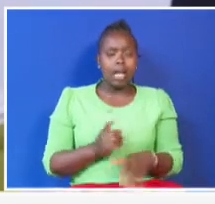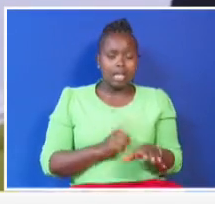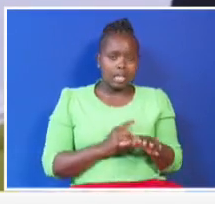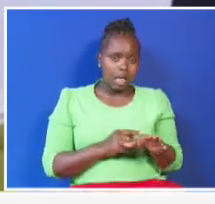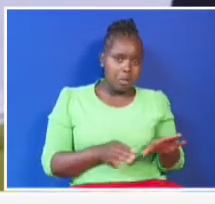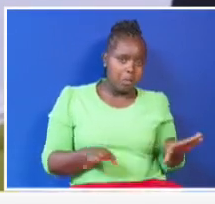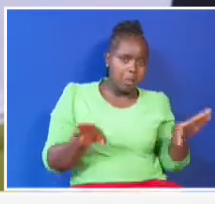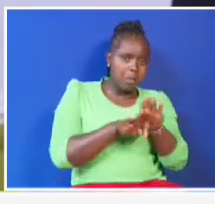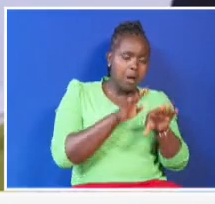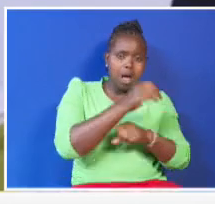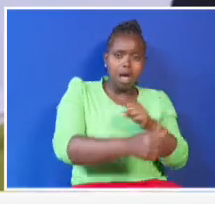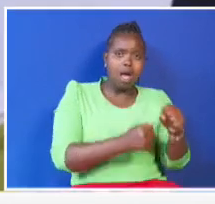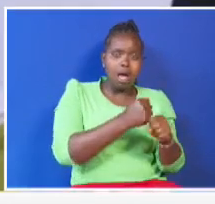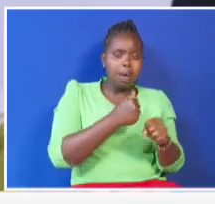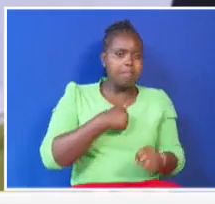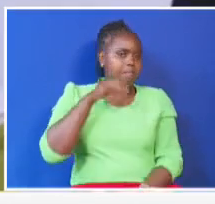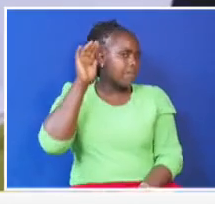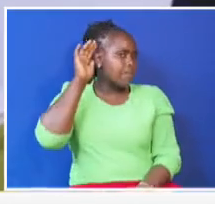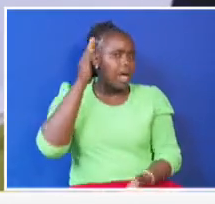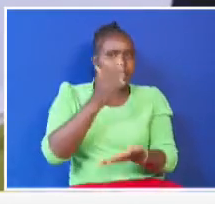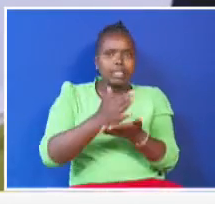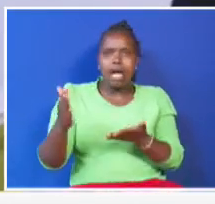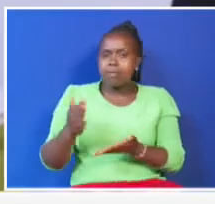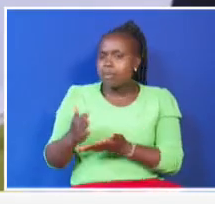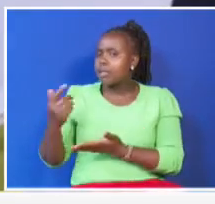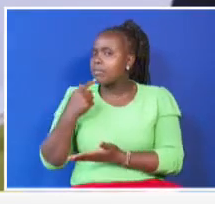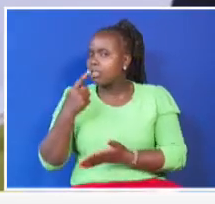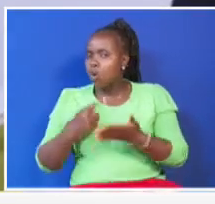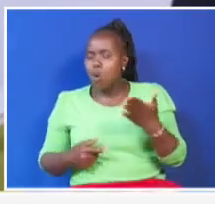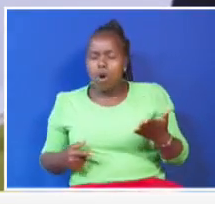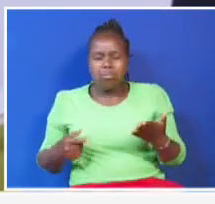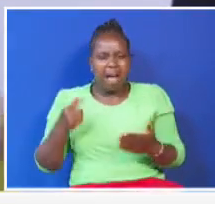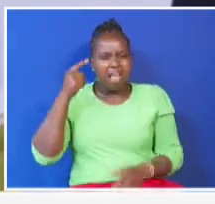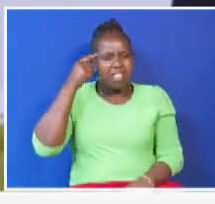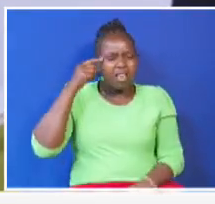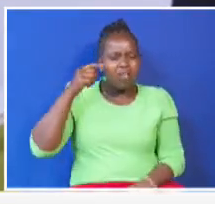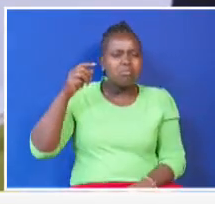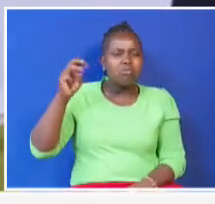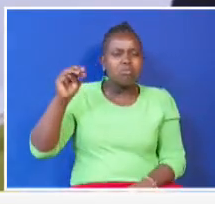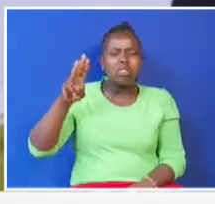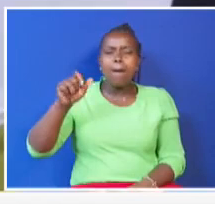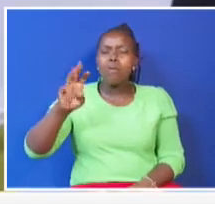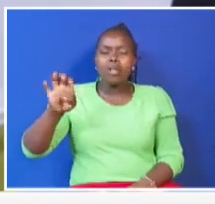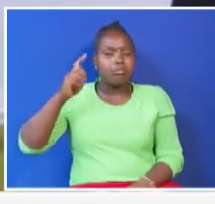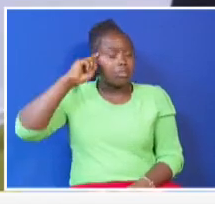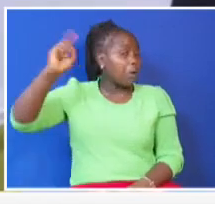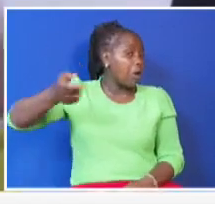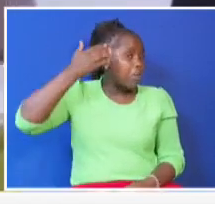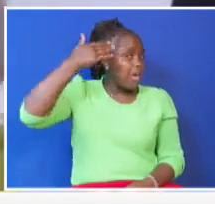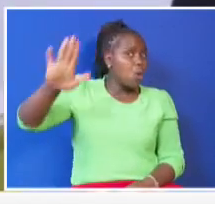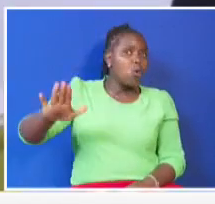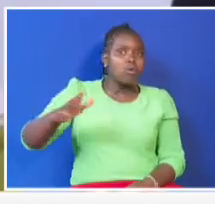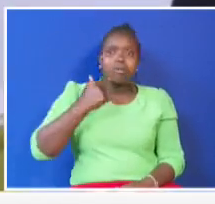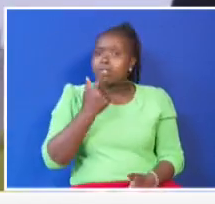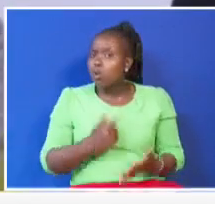tukifunga mwaka nilisikia wengine wakisema huko sijui ilikuwa Msambweni sijui wapi, anyway shauri yao